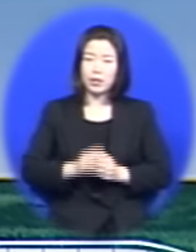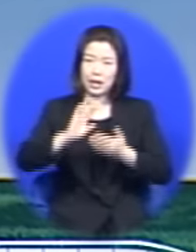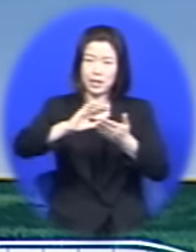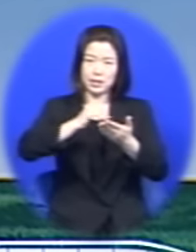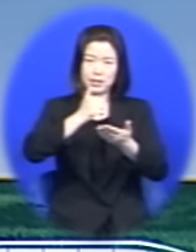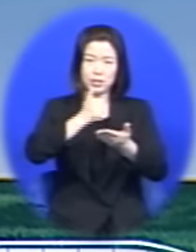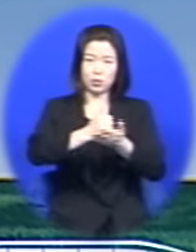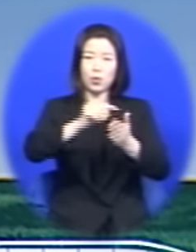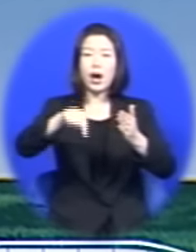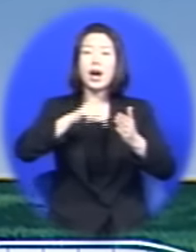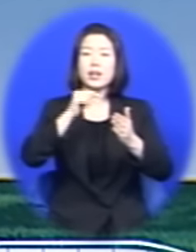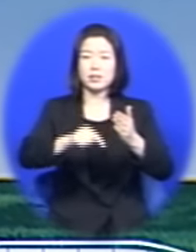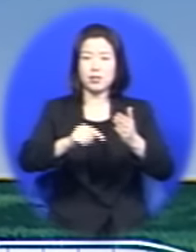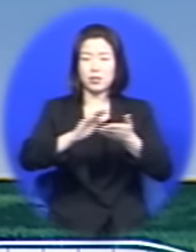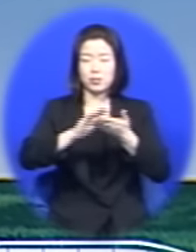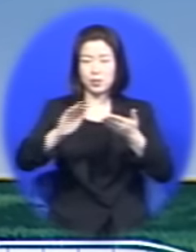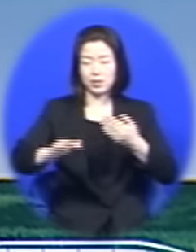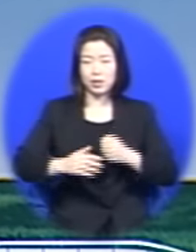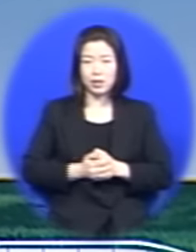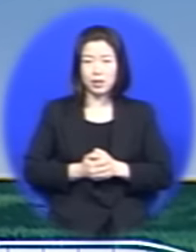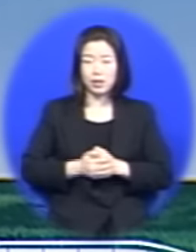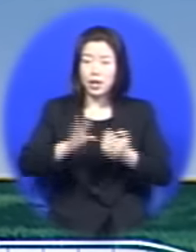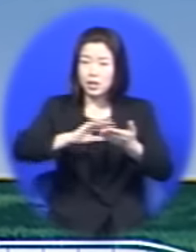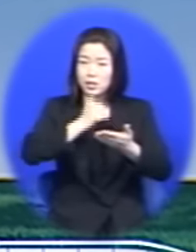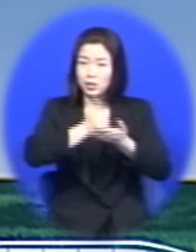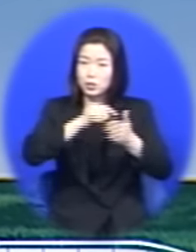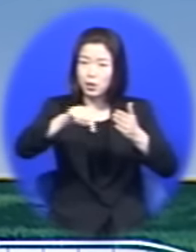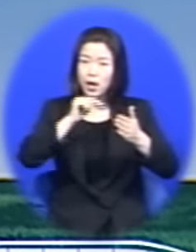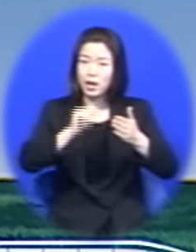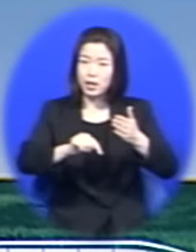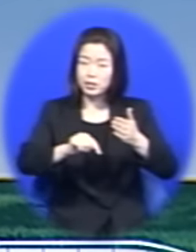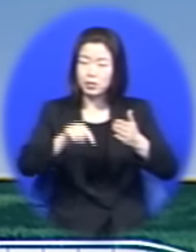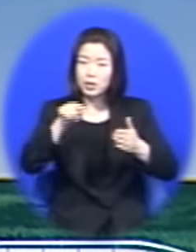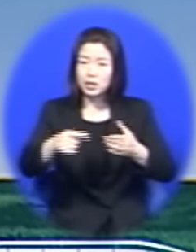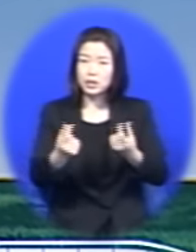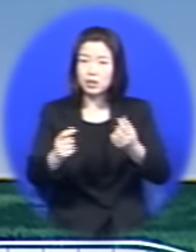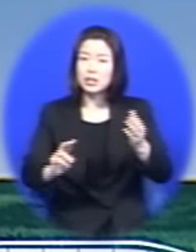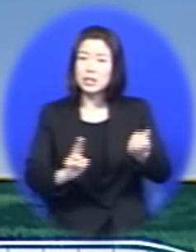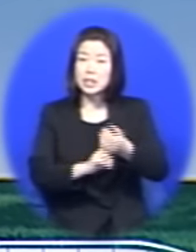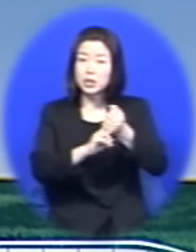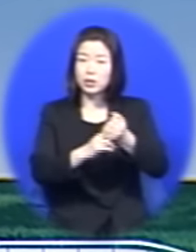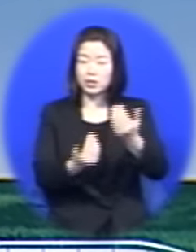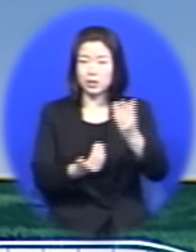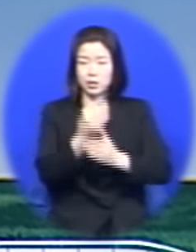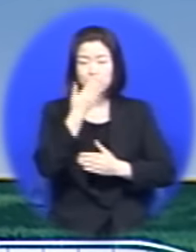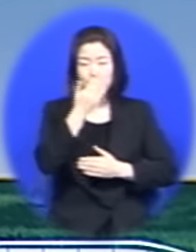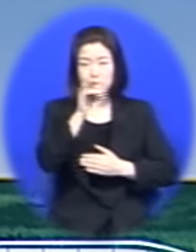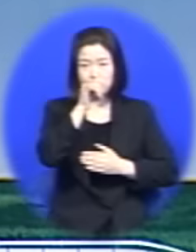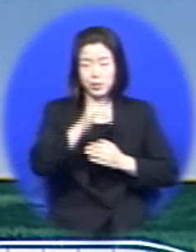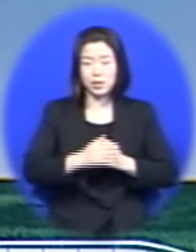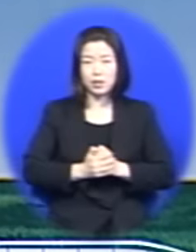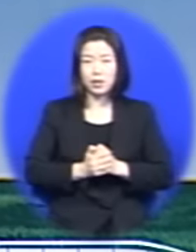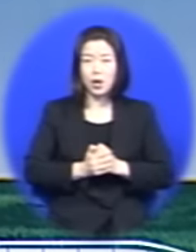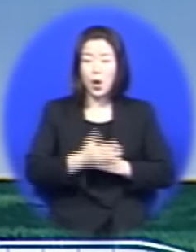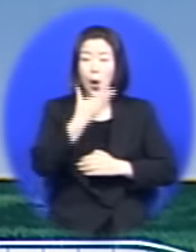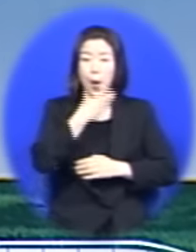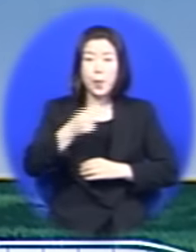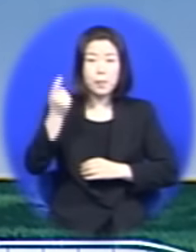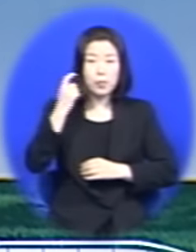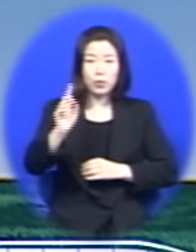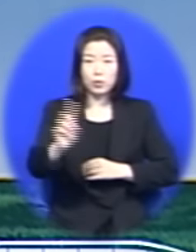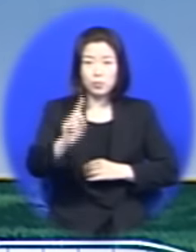그리스도 안에서라는. 그리스도 안에서 이런 기적이 일어난다는 겁니다. 여러분, 복음이